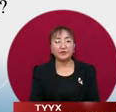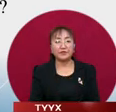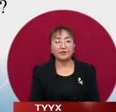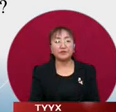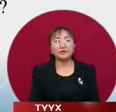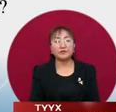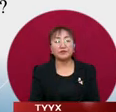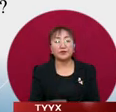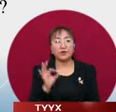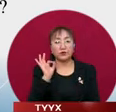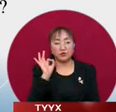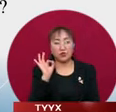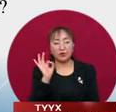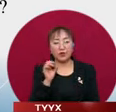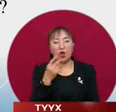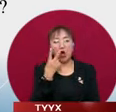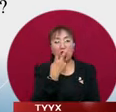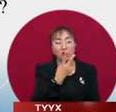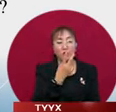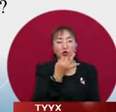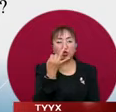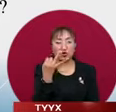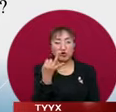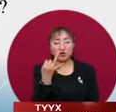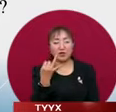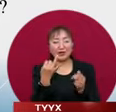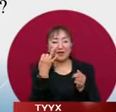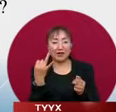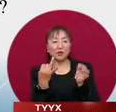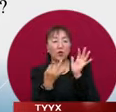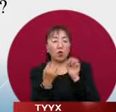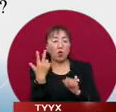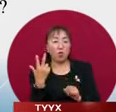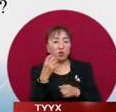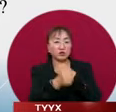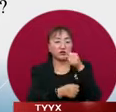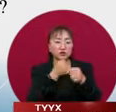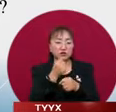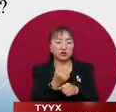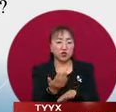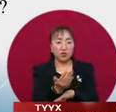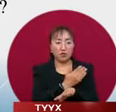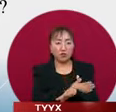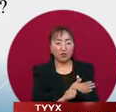За зөв хувилбар маань 2773 жилийн өмнө эртний Ром оршин тогтнож байсан бах нэ.